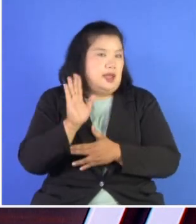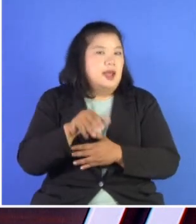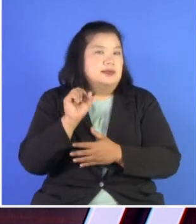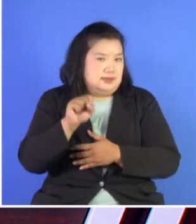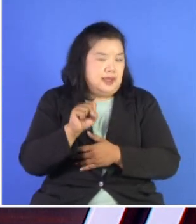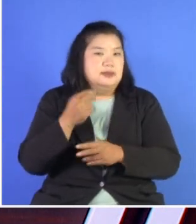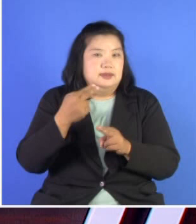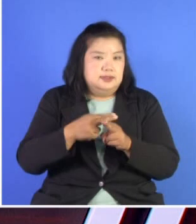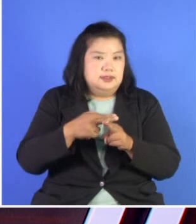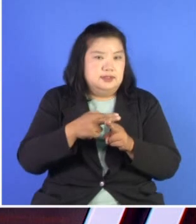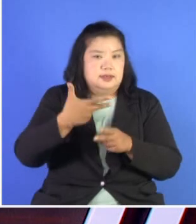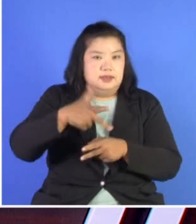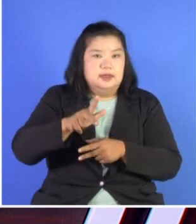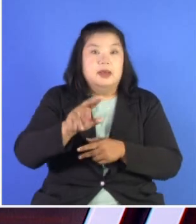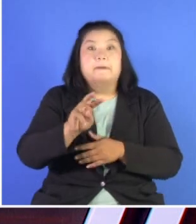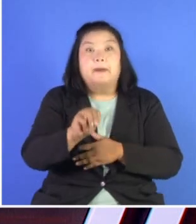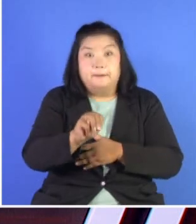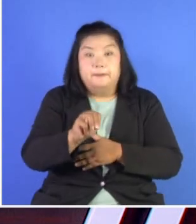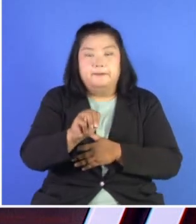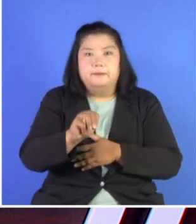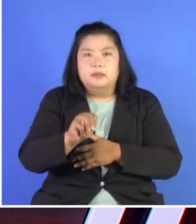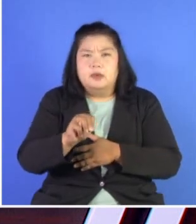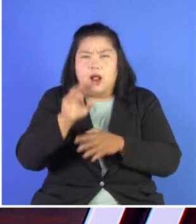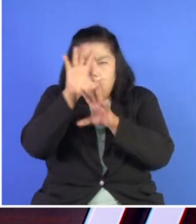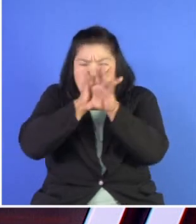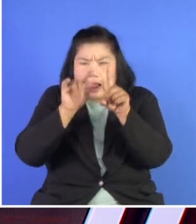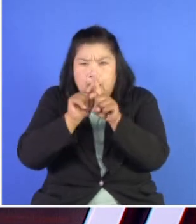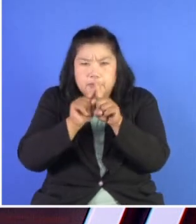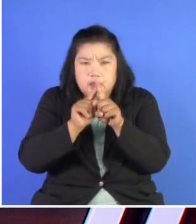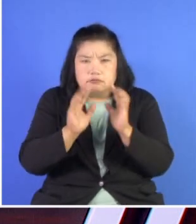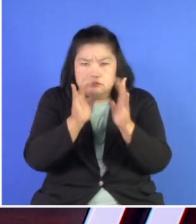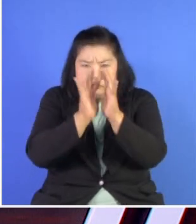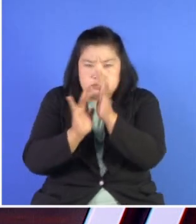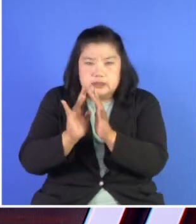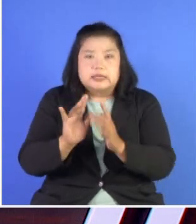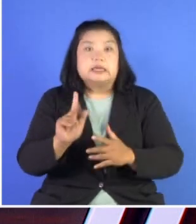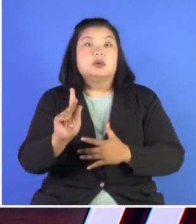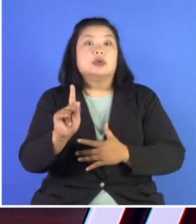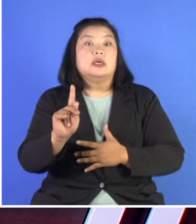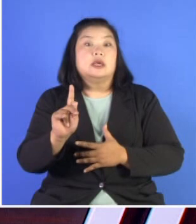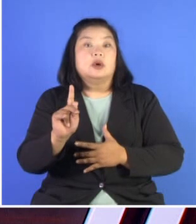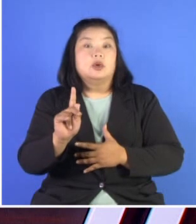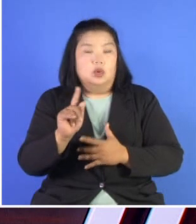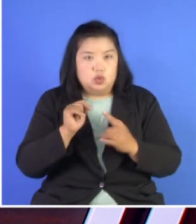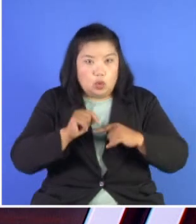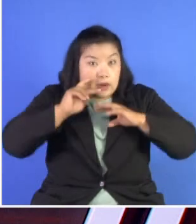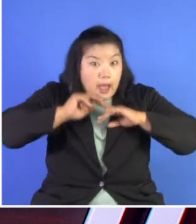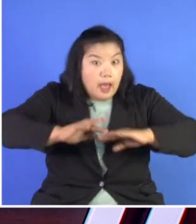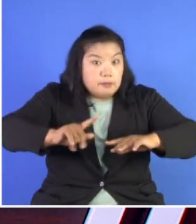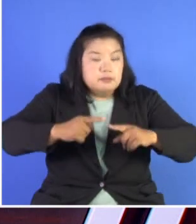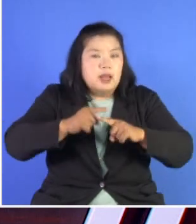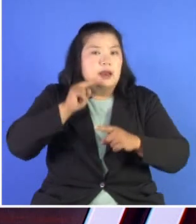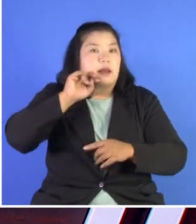มันก็จะเหมือนคล้ายๆกับตะไคร่น้ำนะแต่มันไม่ใช่ๆๆมันเป็นสาหร่ายน้ำจืดชนิดหนึ่ง